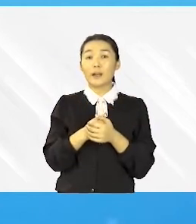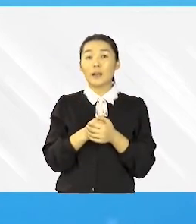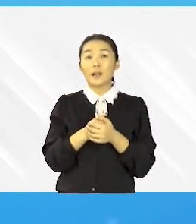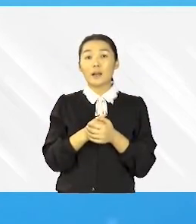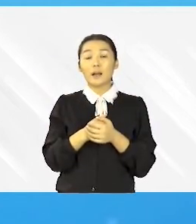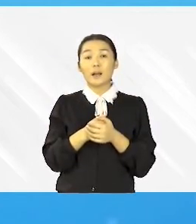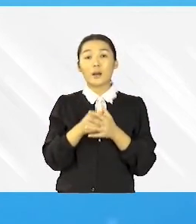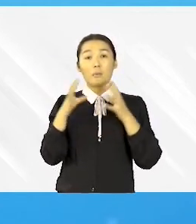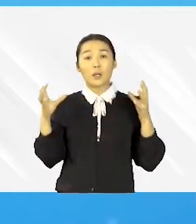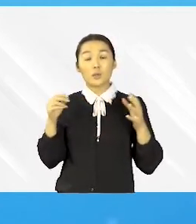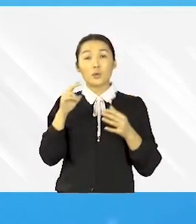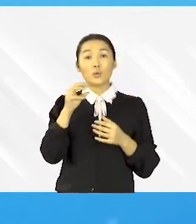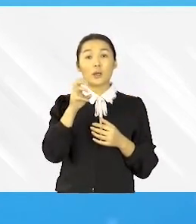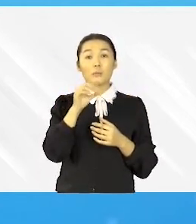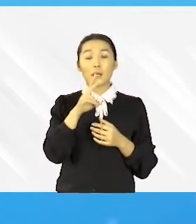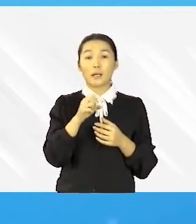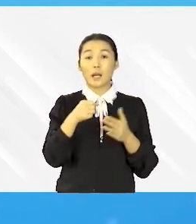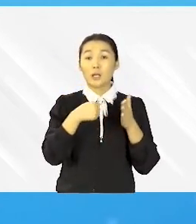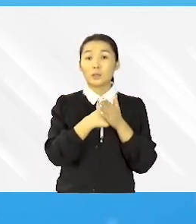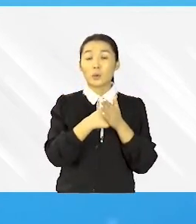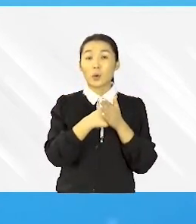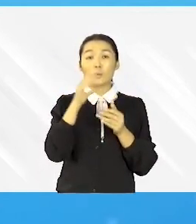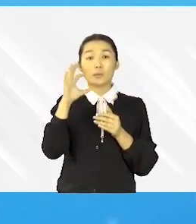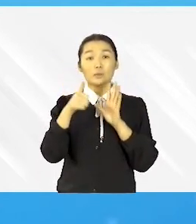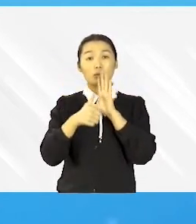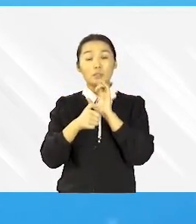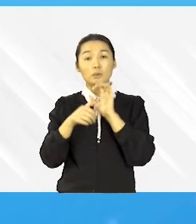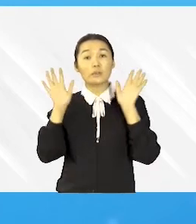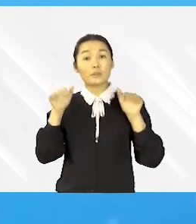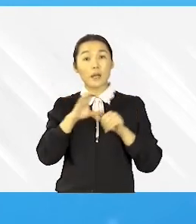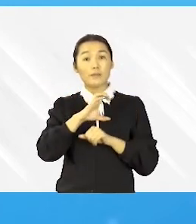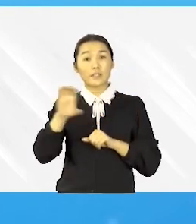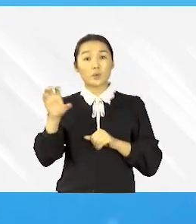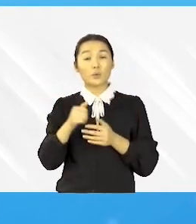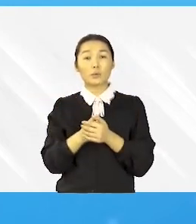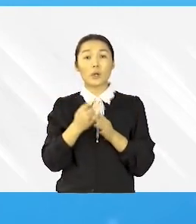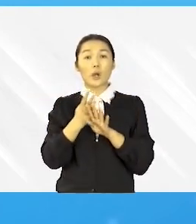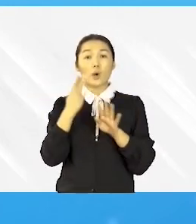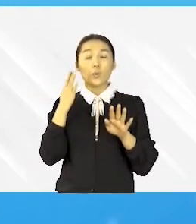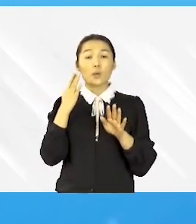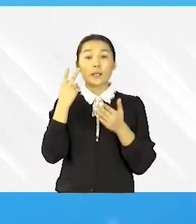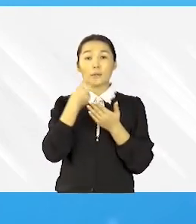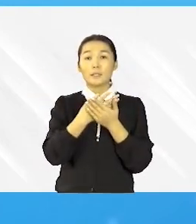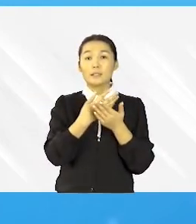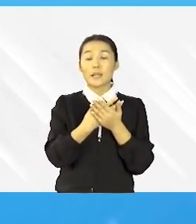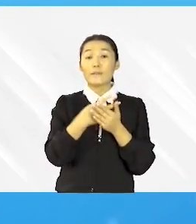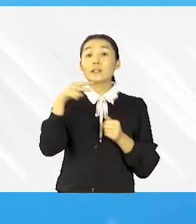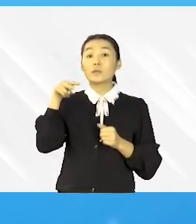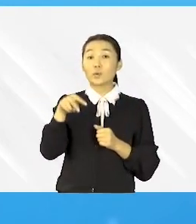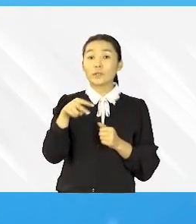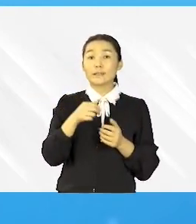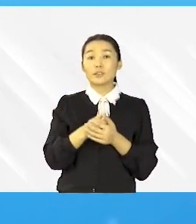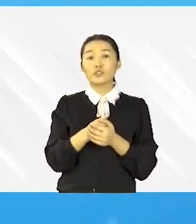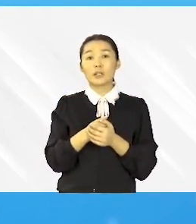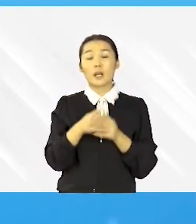значительным. У комара она достигает 500-600 взмахов в секунду, у ряда представителей двукрылых – до 1000. Полет